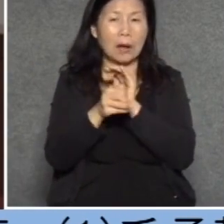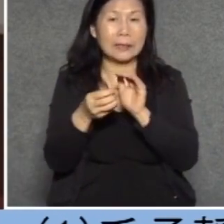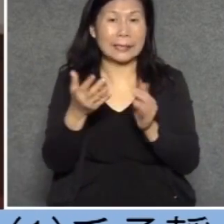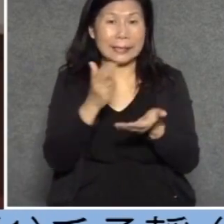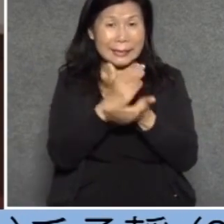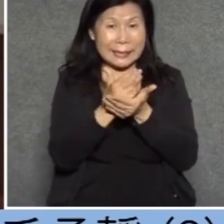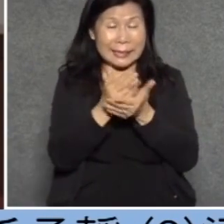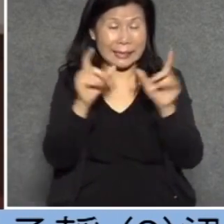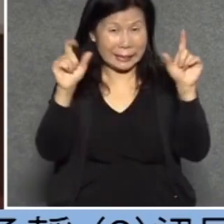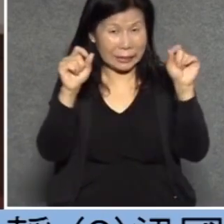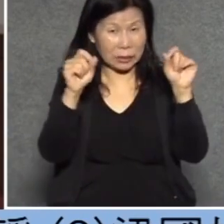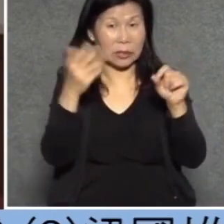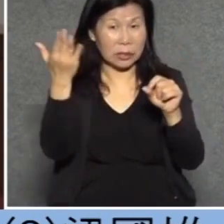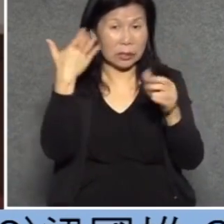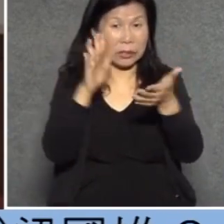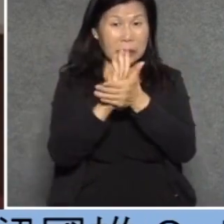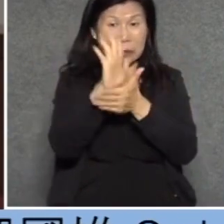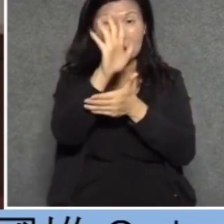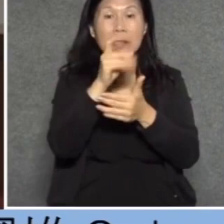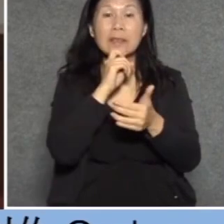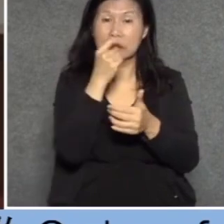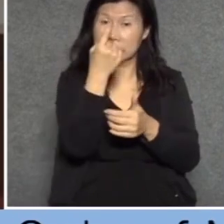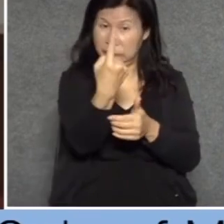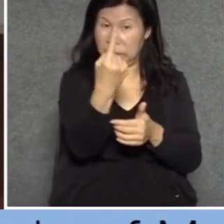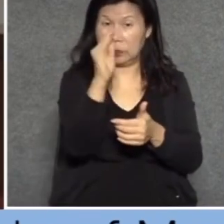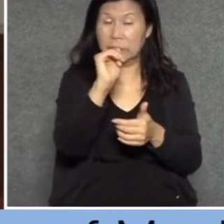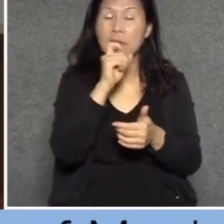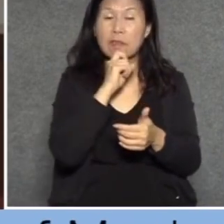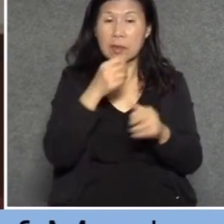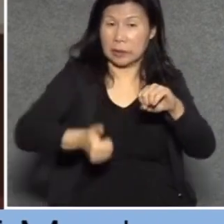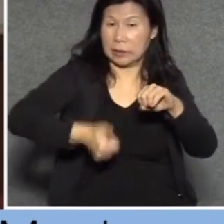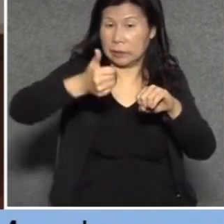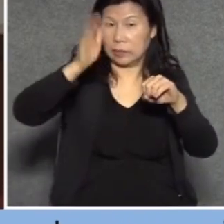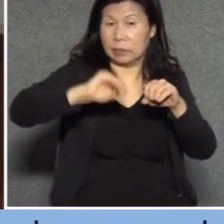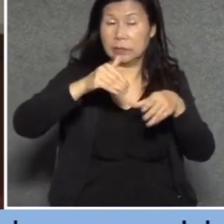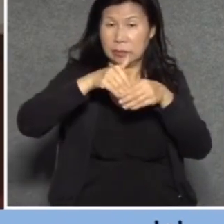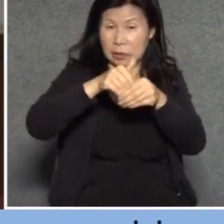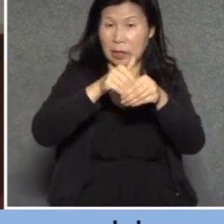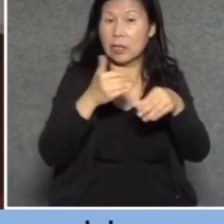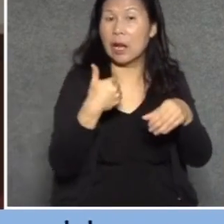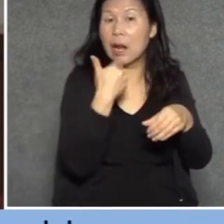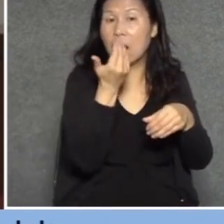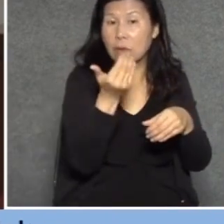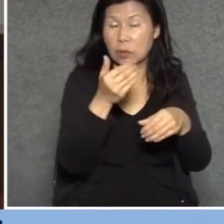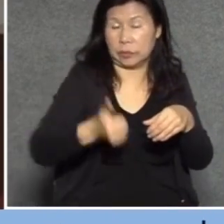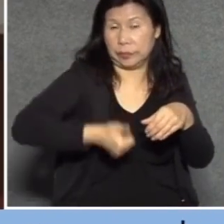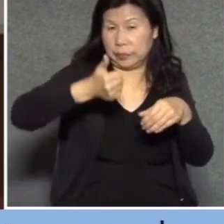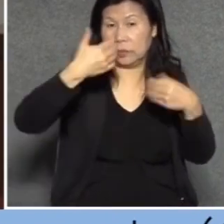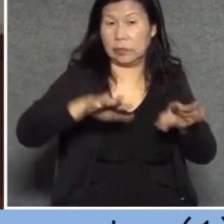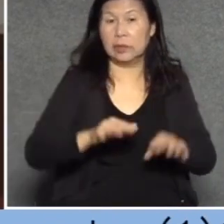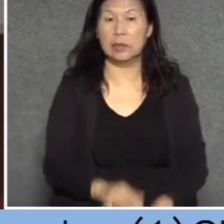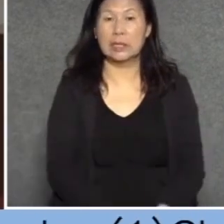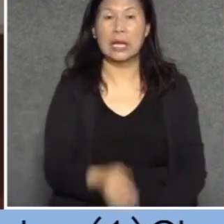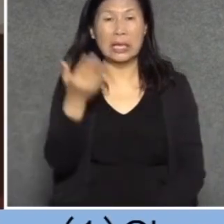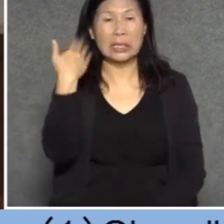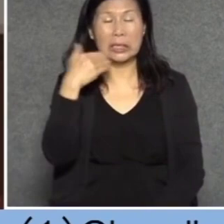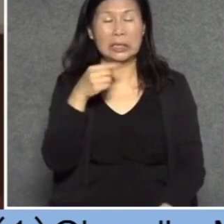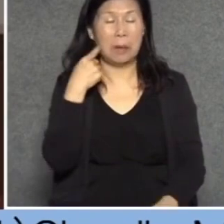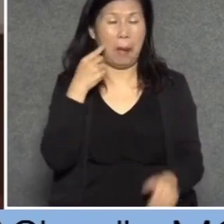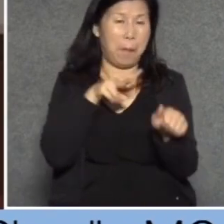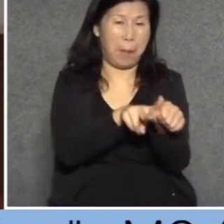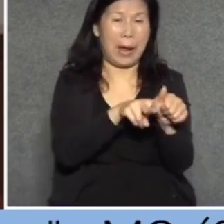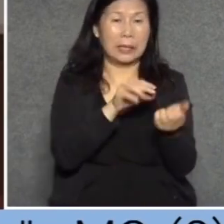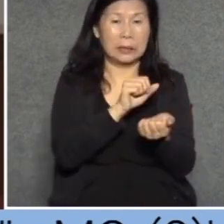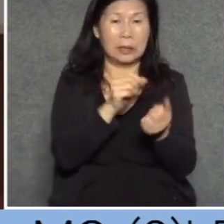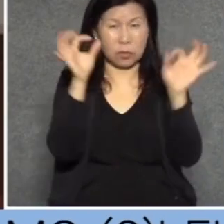釋點解過去五年只有一宗成功申索個案，冤案就咁多啦，錯誤定罪